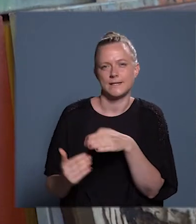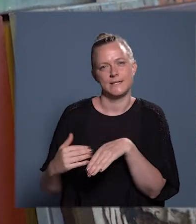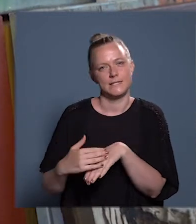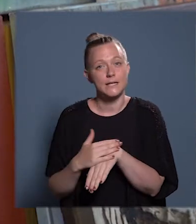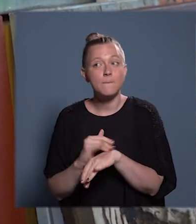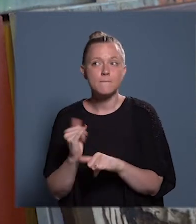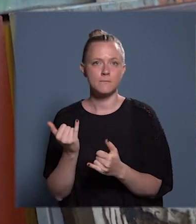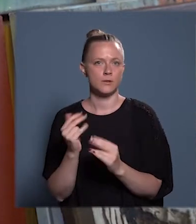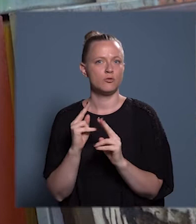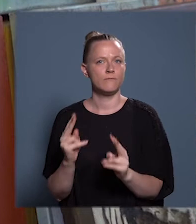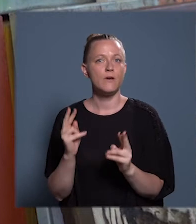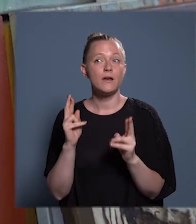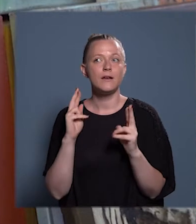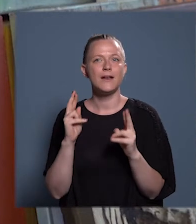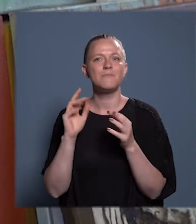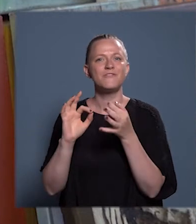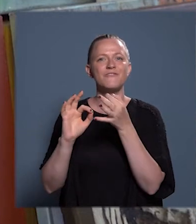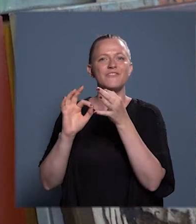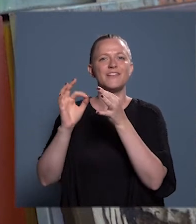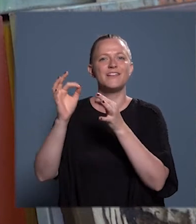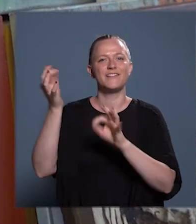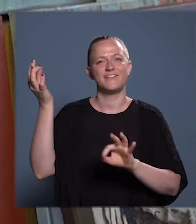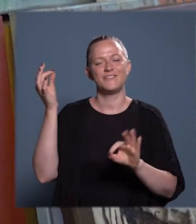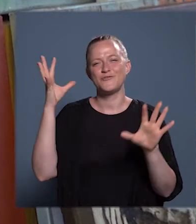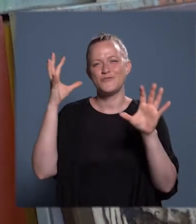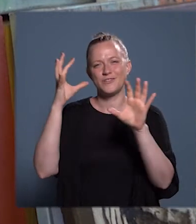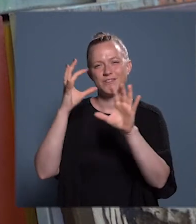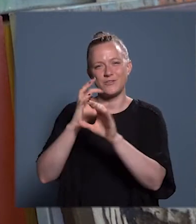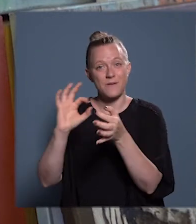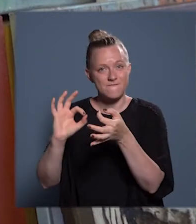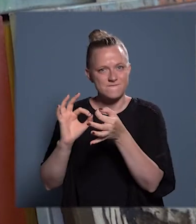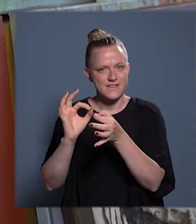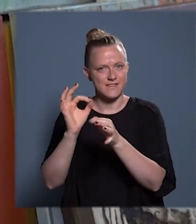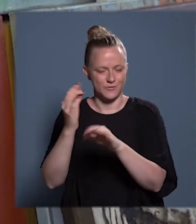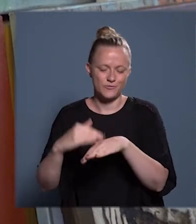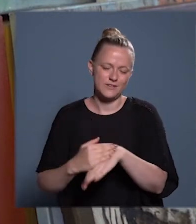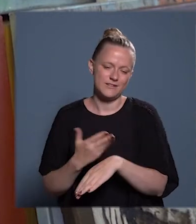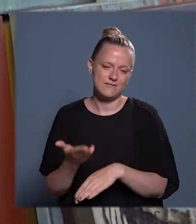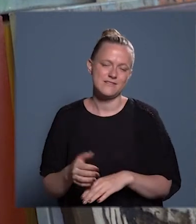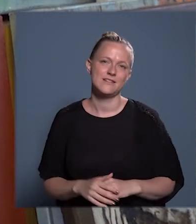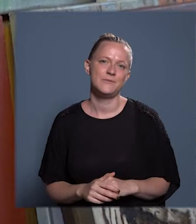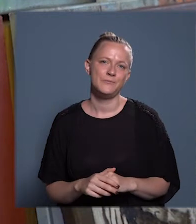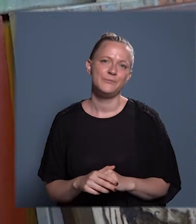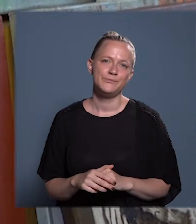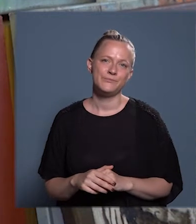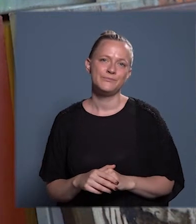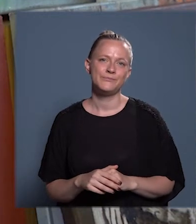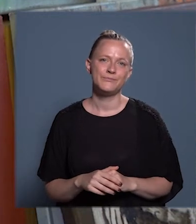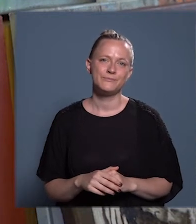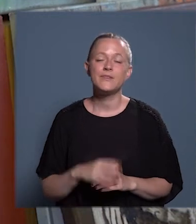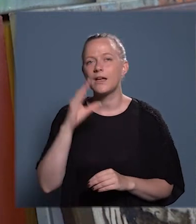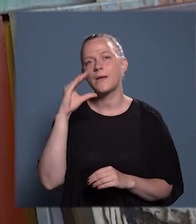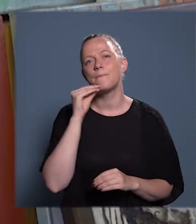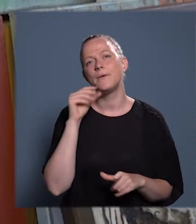van egy remény a fény a sötétségbe. Úgy érzem, hogy az emberi